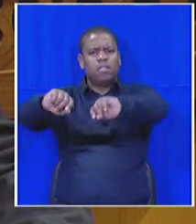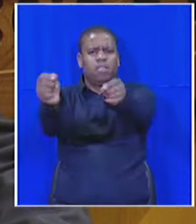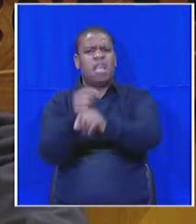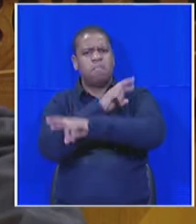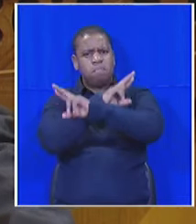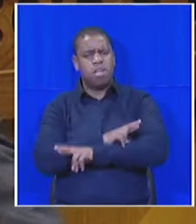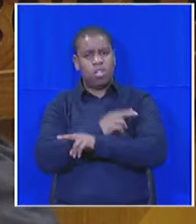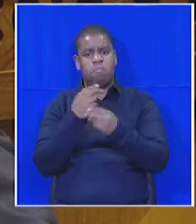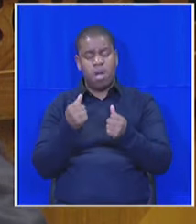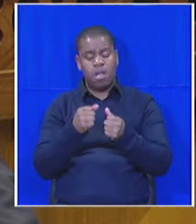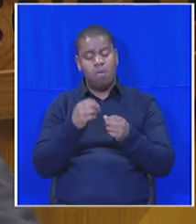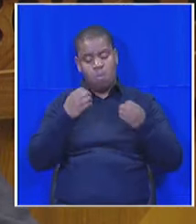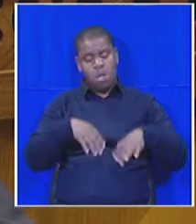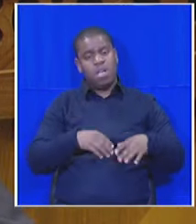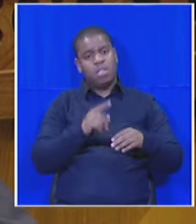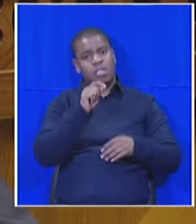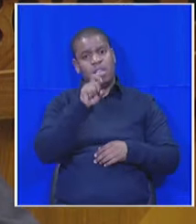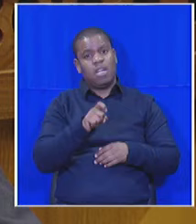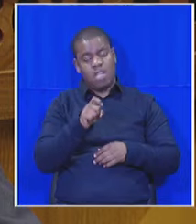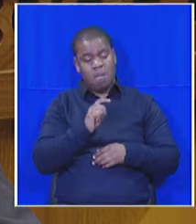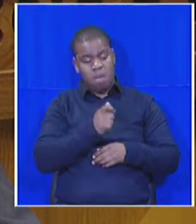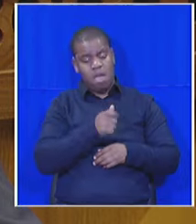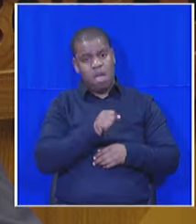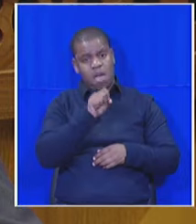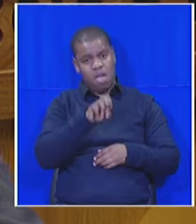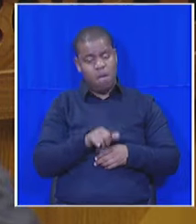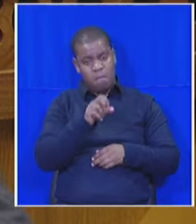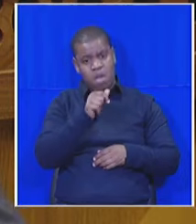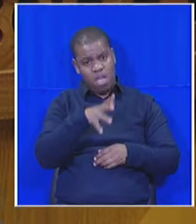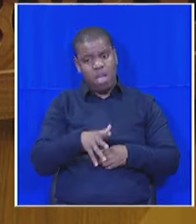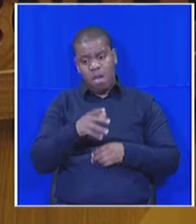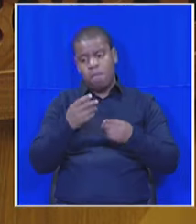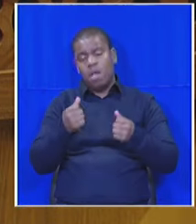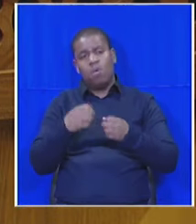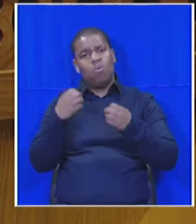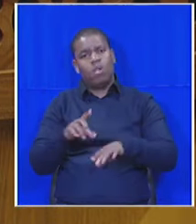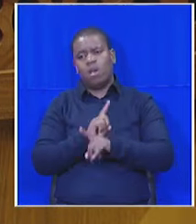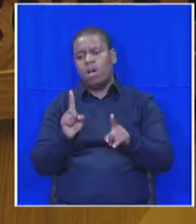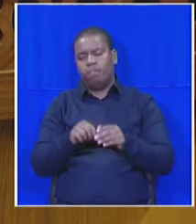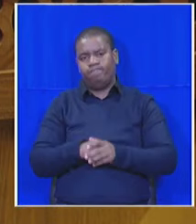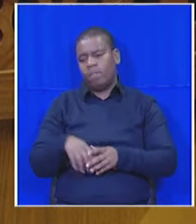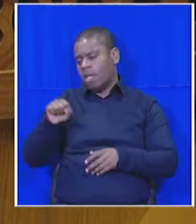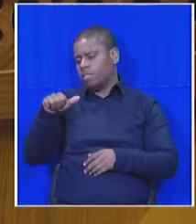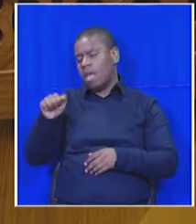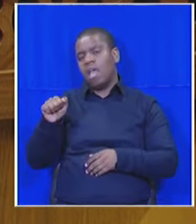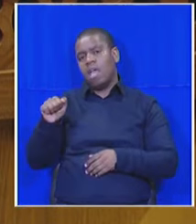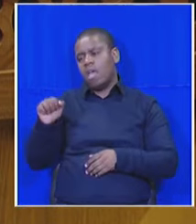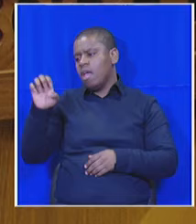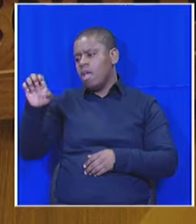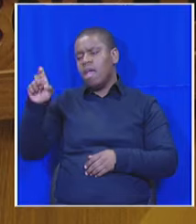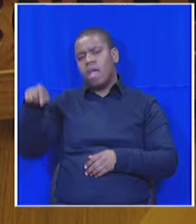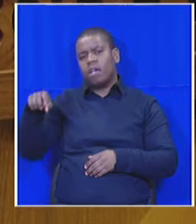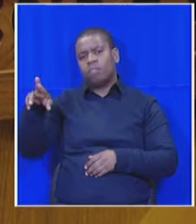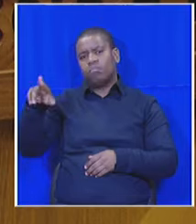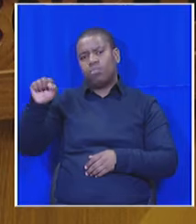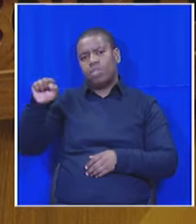SA Express het so 'n paar weke gelede was sy lisensie net eenvoudig opgeskort. Ek hoop die agbare minister